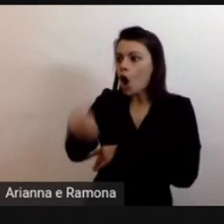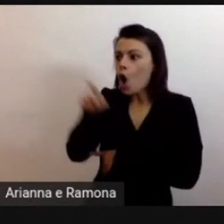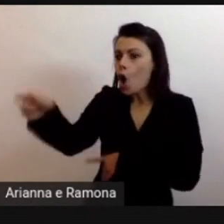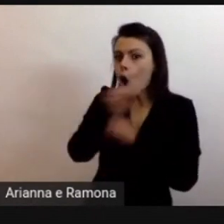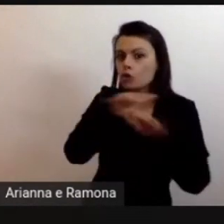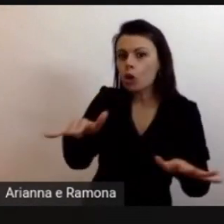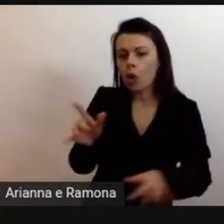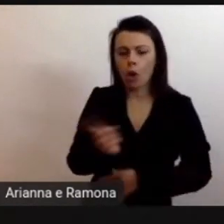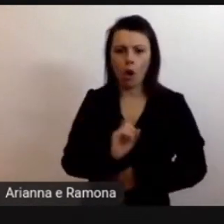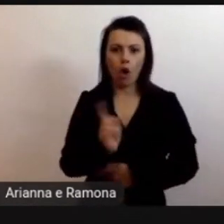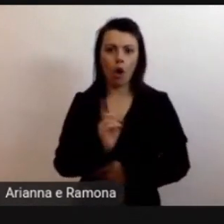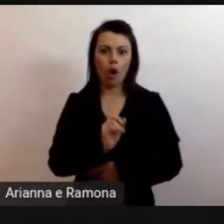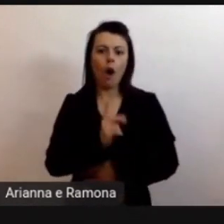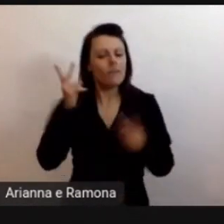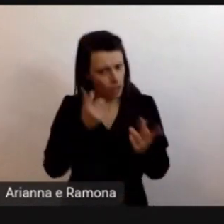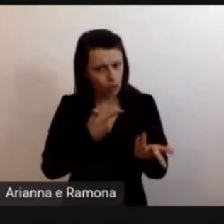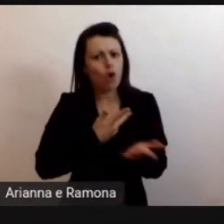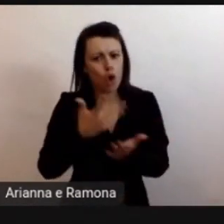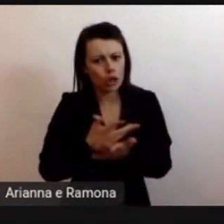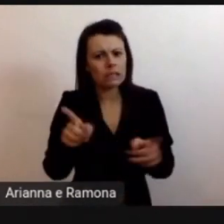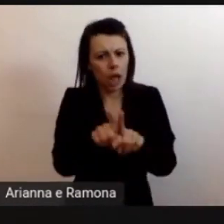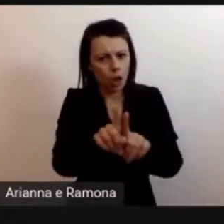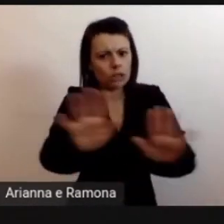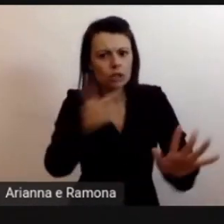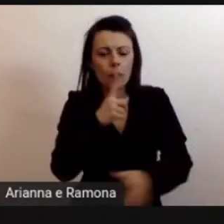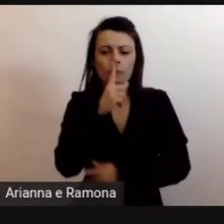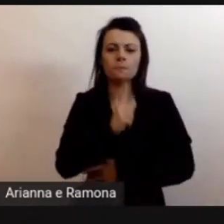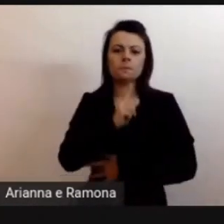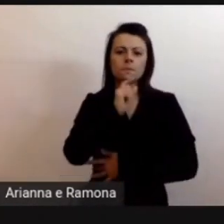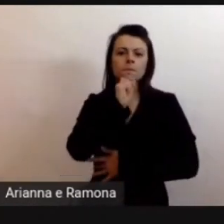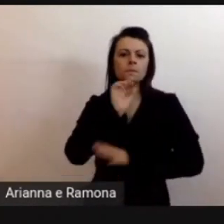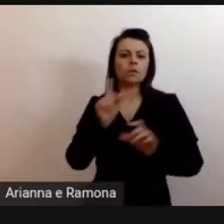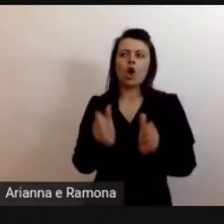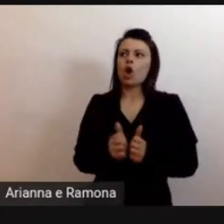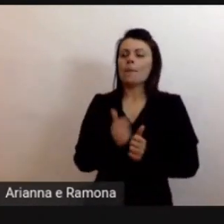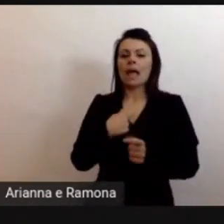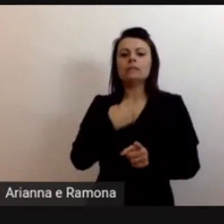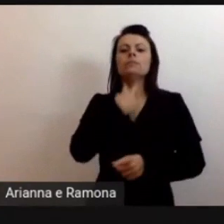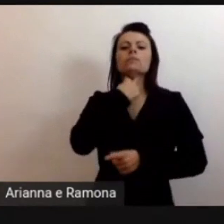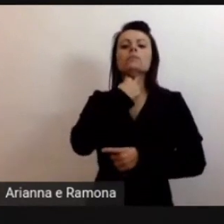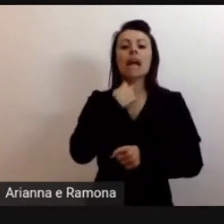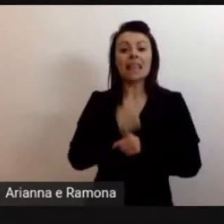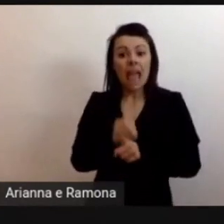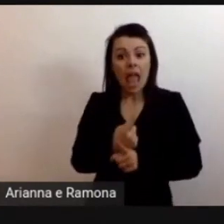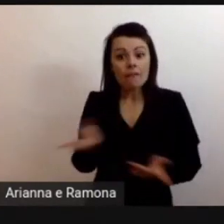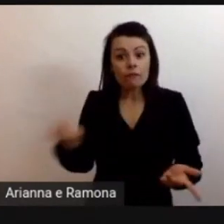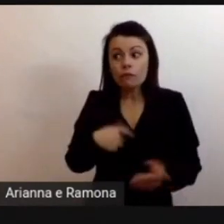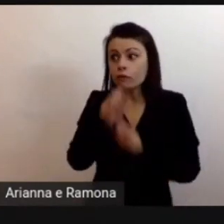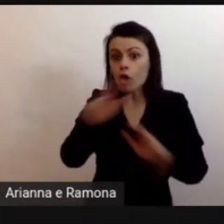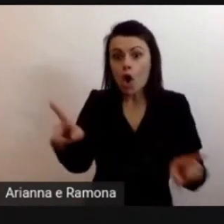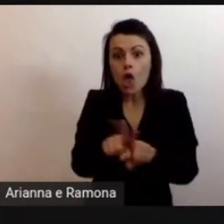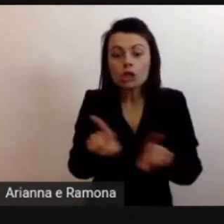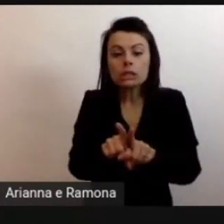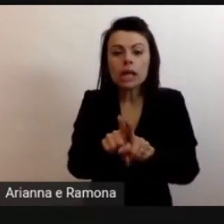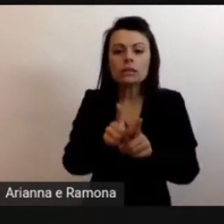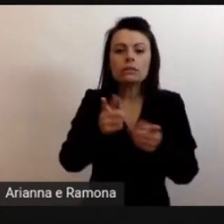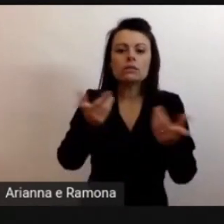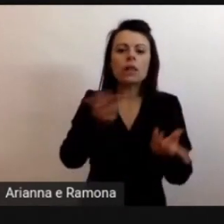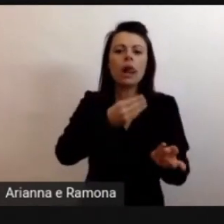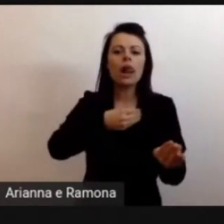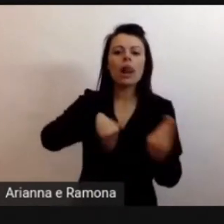se una ben che se una notizia che se proprio non posso esimermi dal darla la riducono in qualche maniera